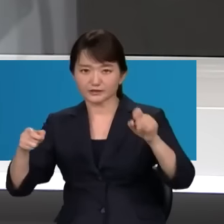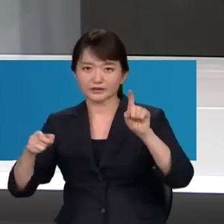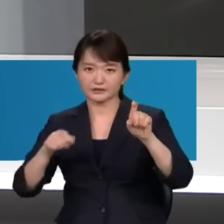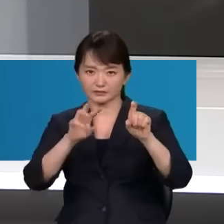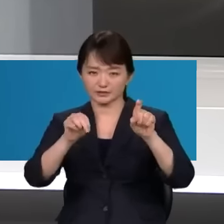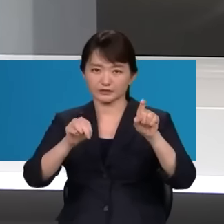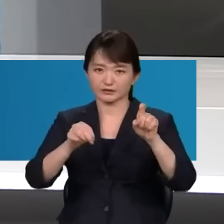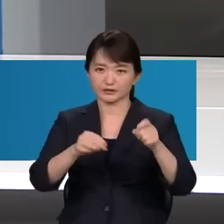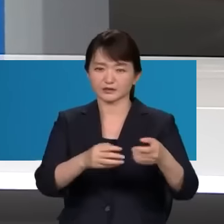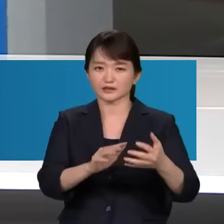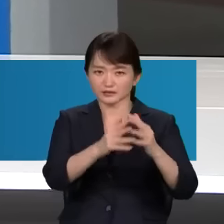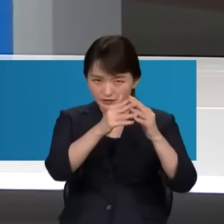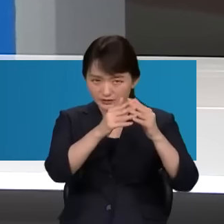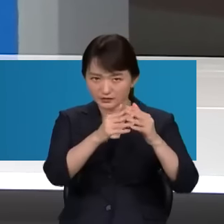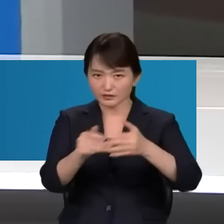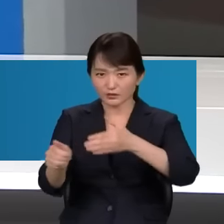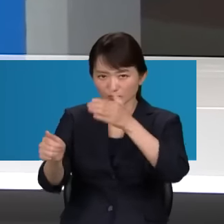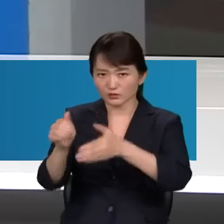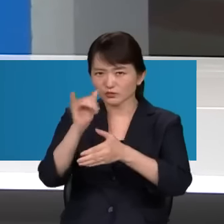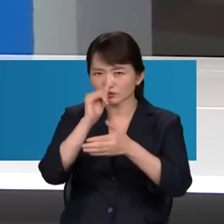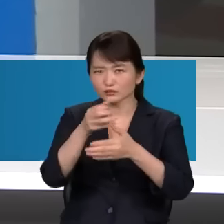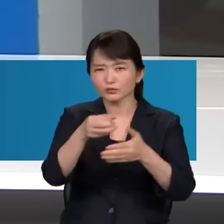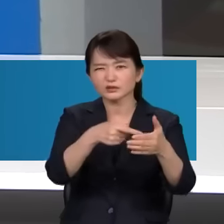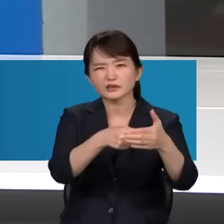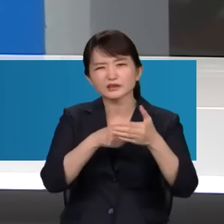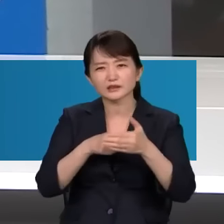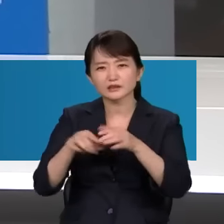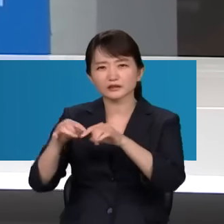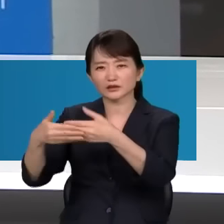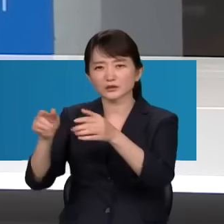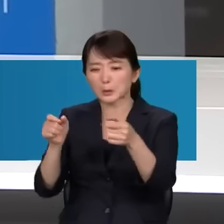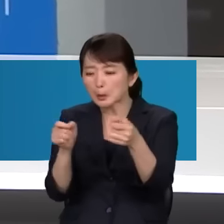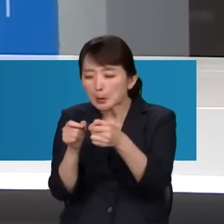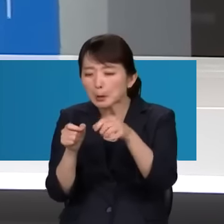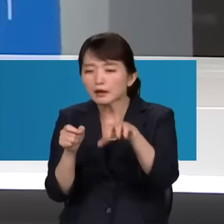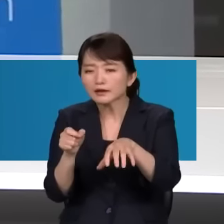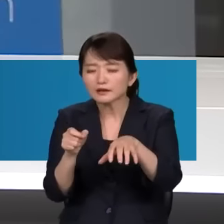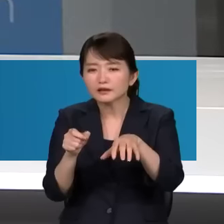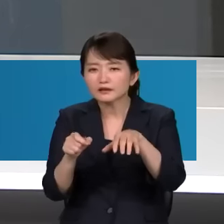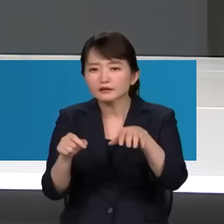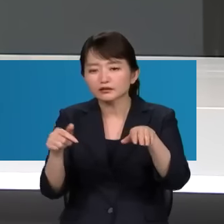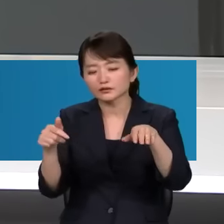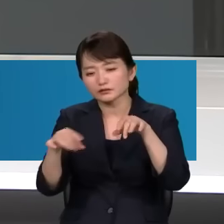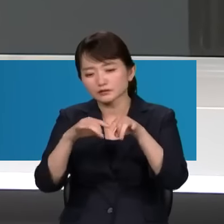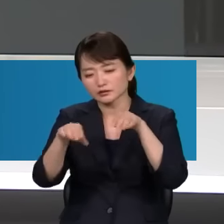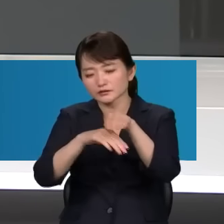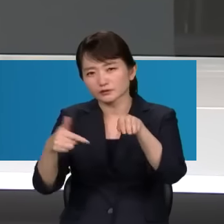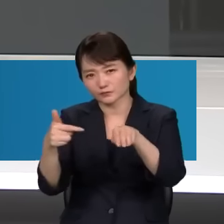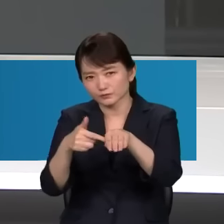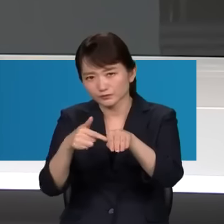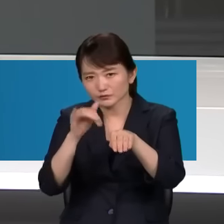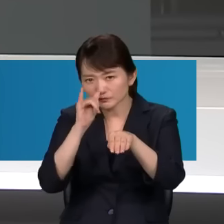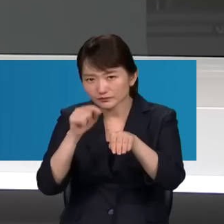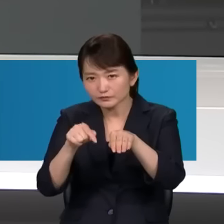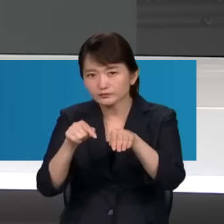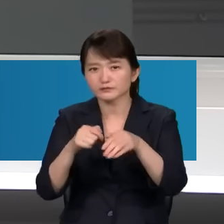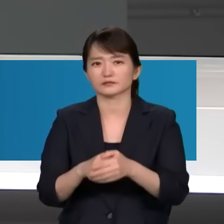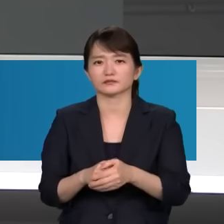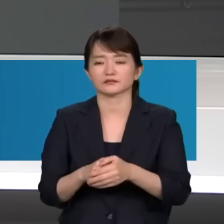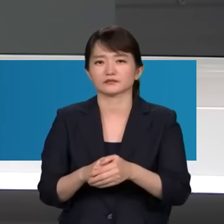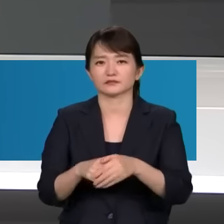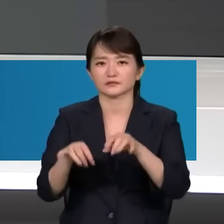있습니다만 비용 아끼려고 꼭 전기실 바로 옆에 짓는 아파트들이 있습니다. 전기차 충전구역 바로 옆에 2만